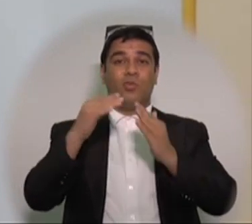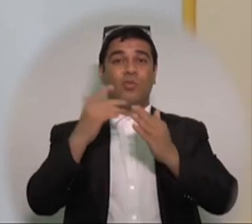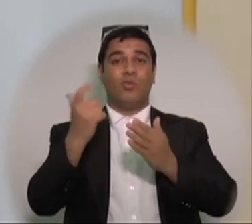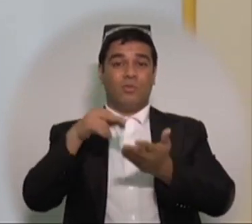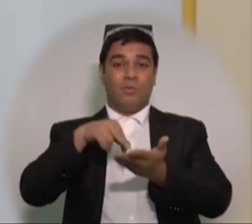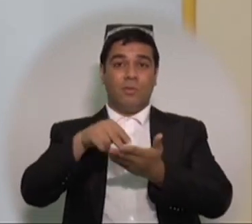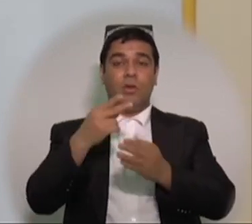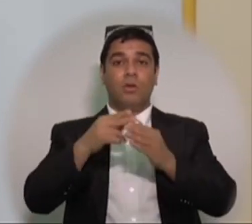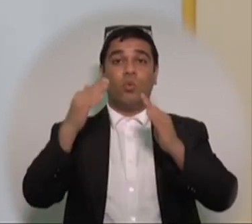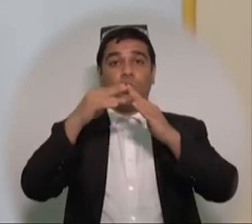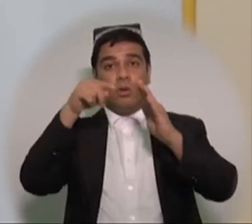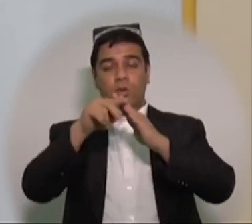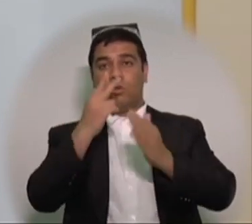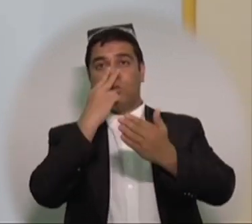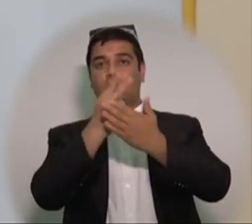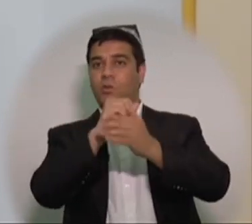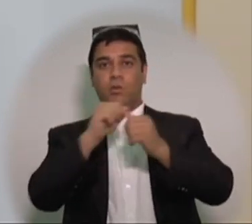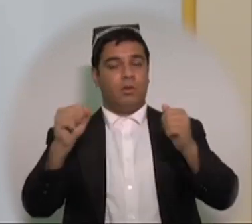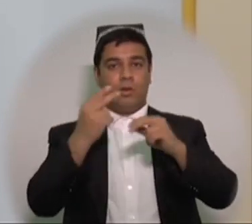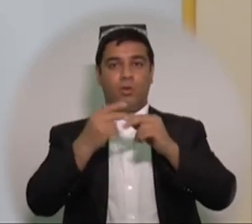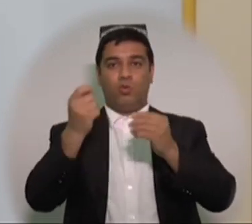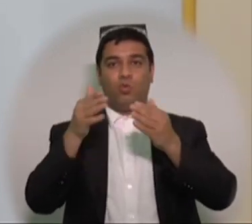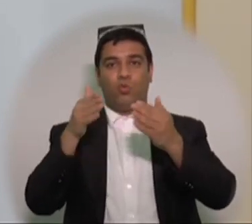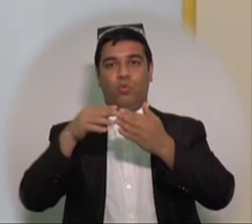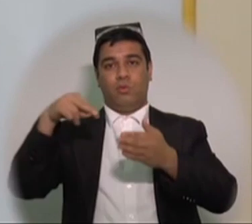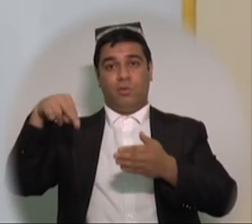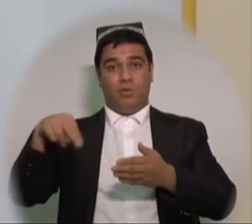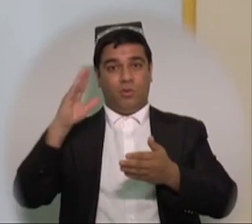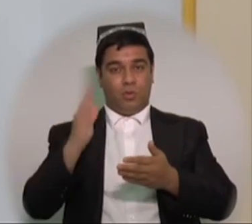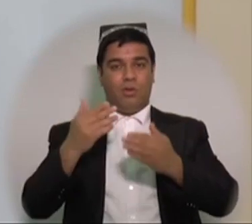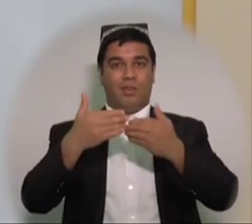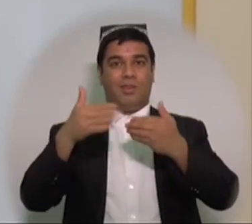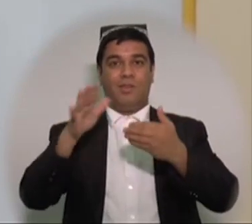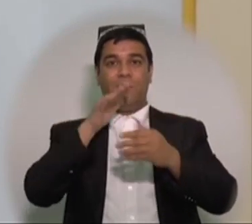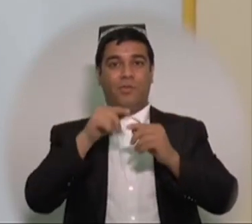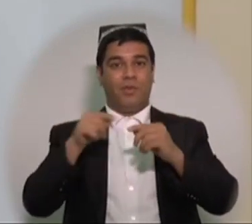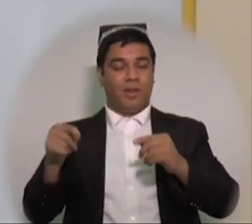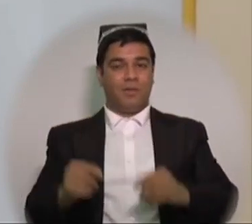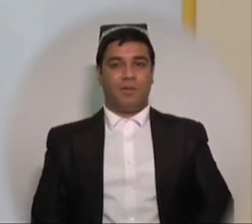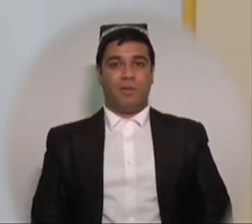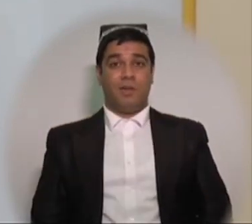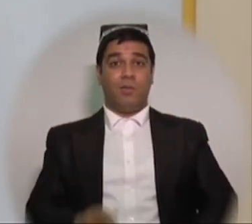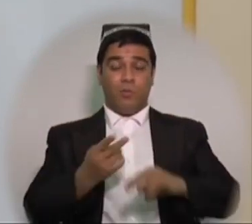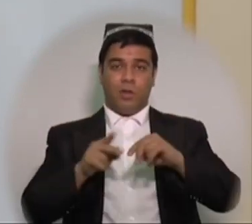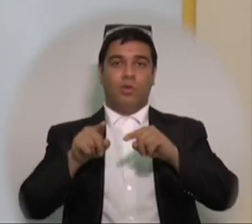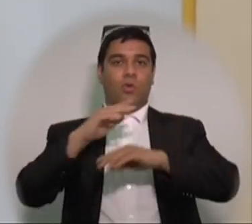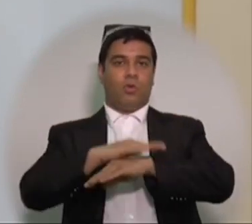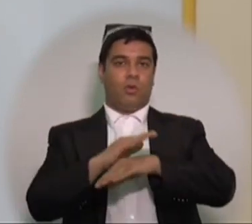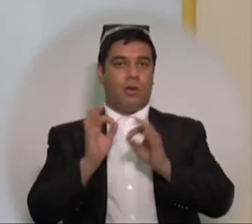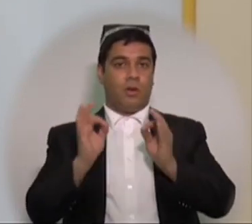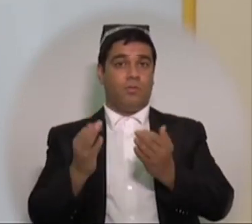chaqirgan uyini ichiga, hovlisiga ko'zi tushmaydigan bo'lib turadi eshik ochilganda. Ana odob